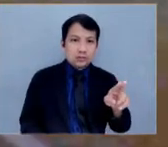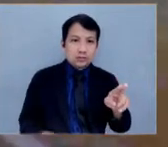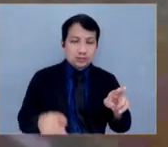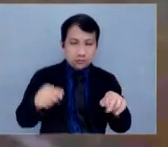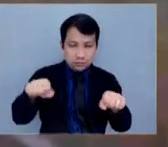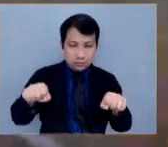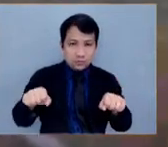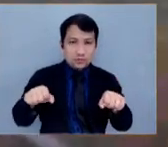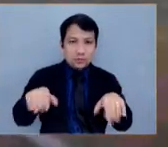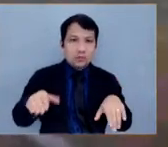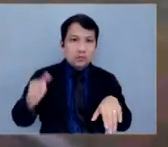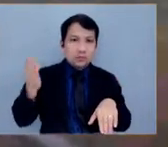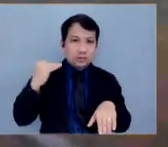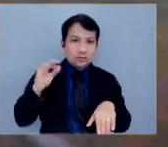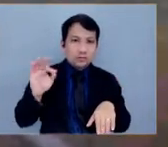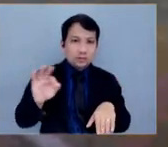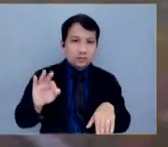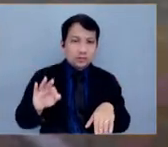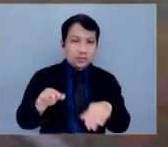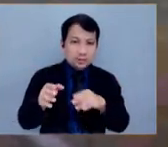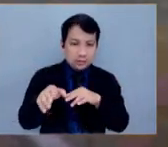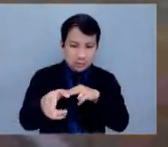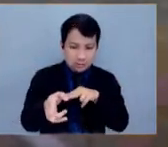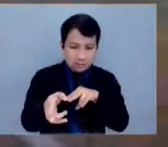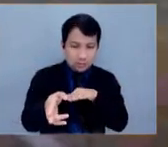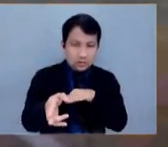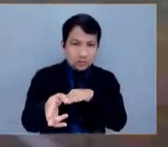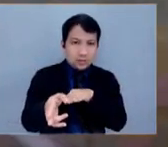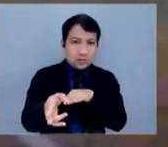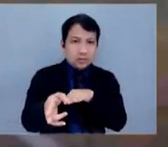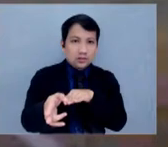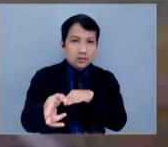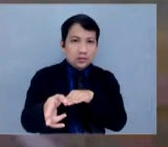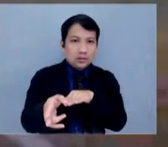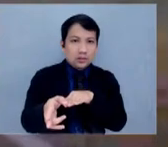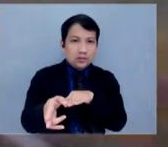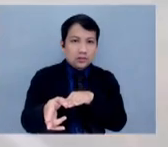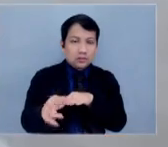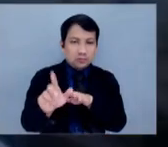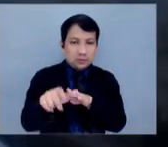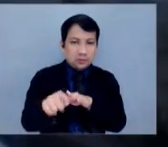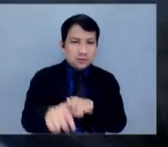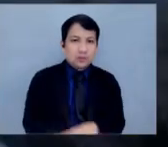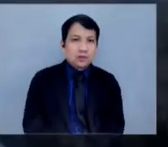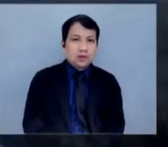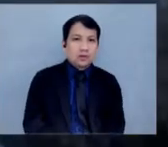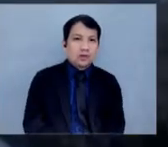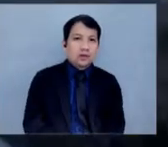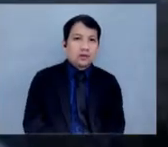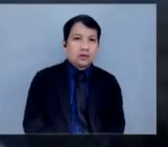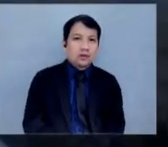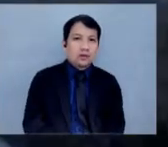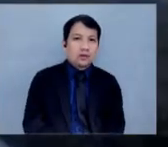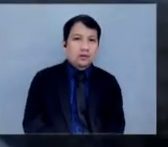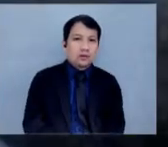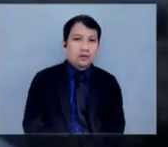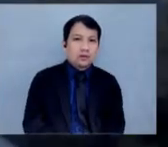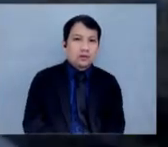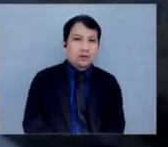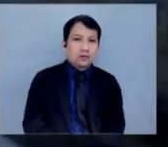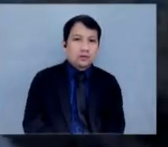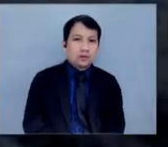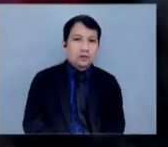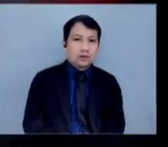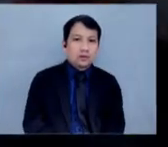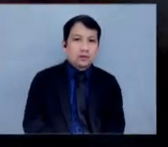nitong Biyernes. Nakasunod sa kanila ang isa pang sasakyan. Maya-maya, biglang sumingit ang sasakyan sa gitna ng